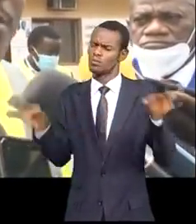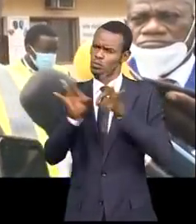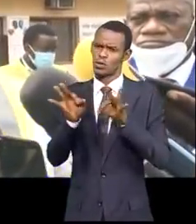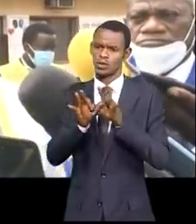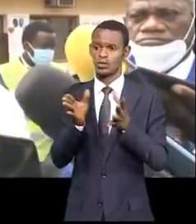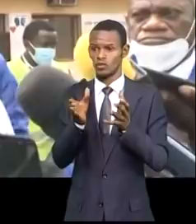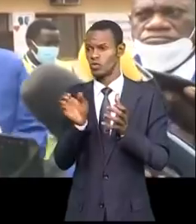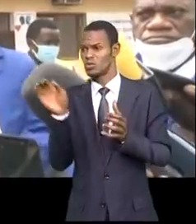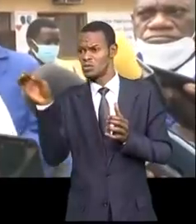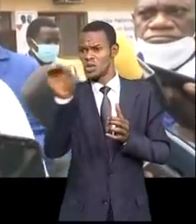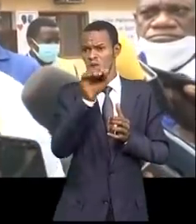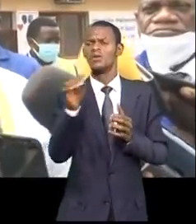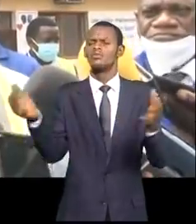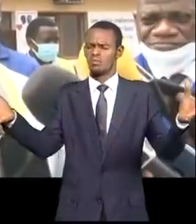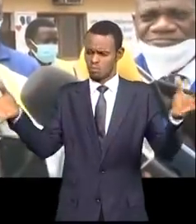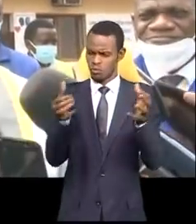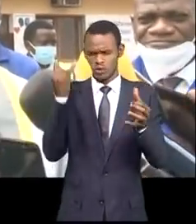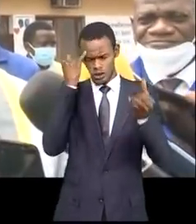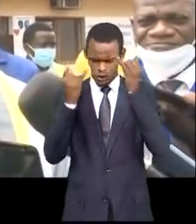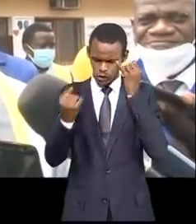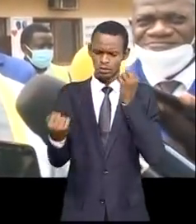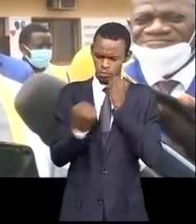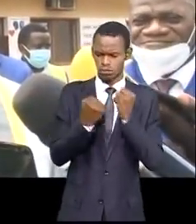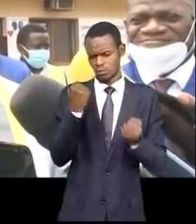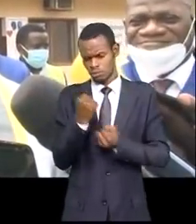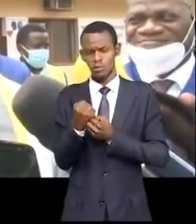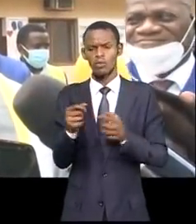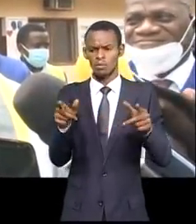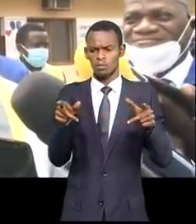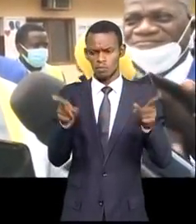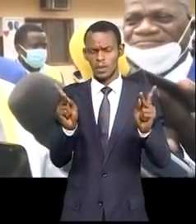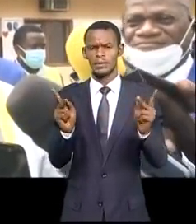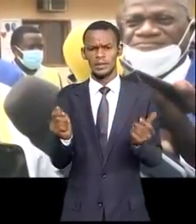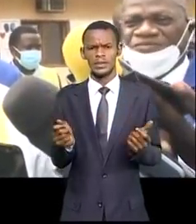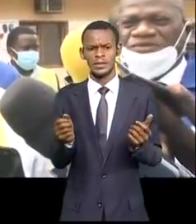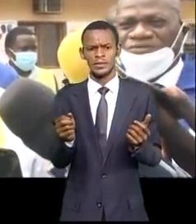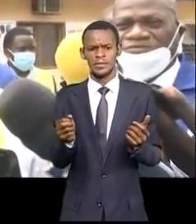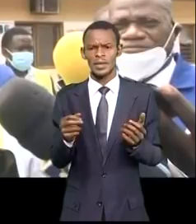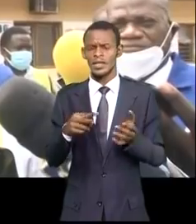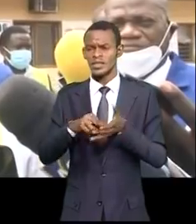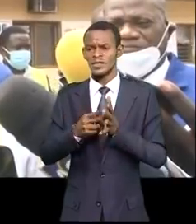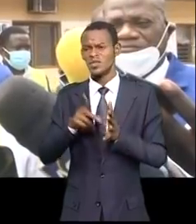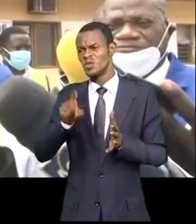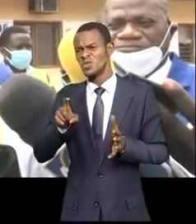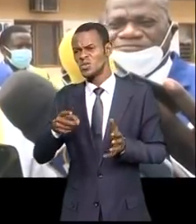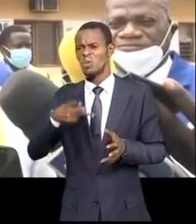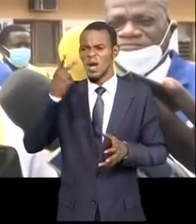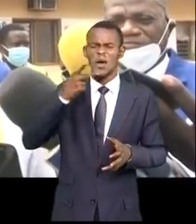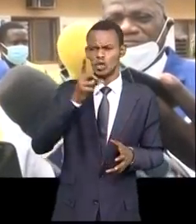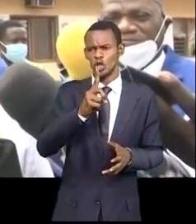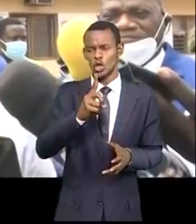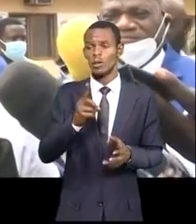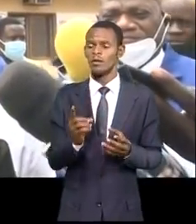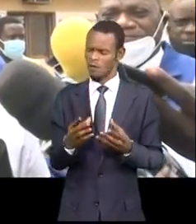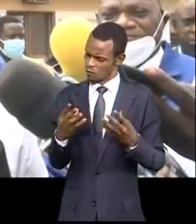beaucoup des conférences et des séminaires mais nécessite ce qui est des machines qu'ils soient achetés pour assainir kinshasa donner des